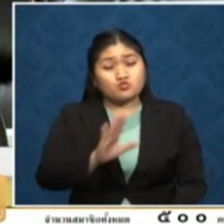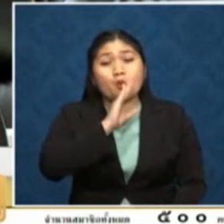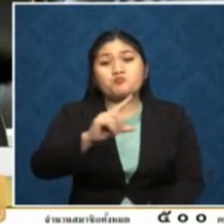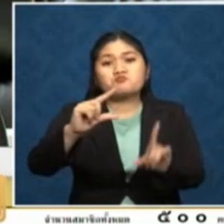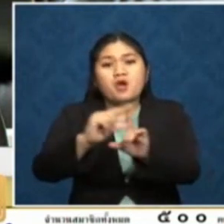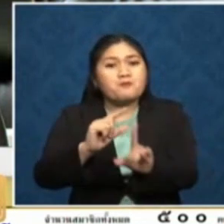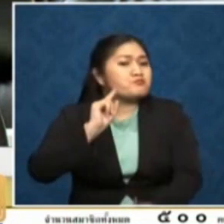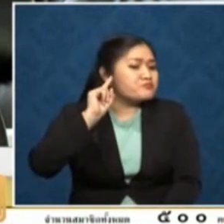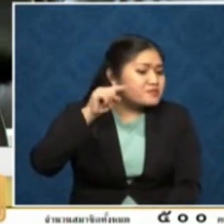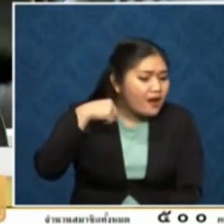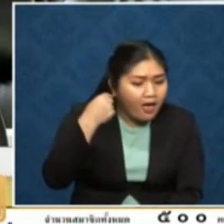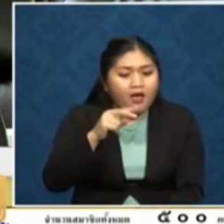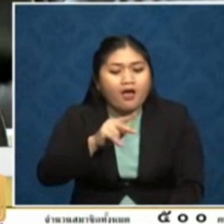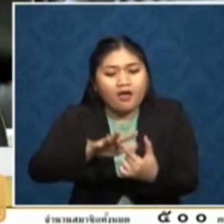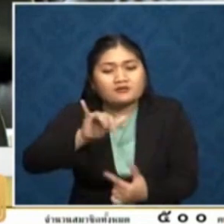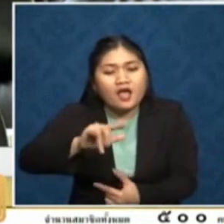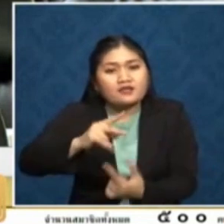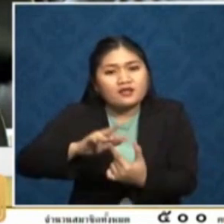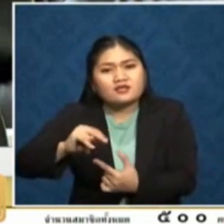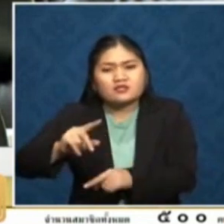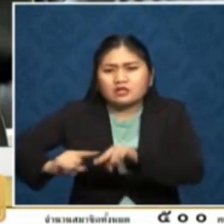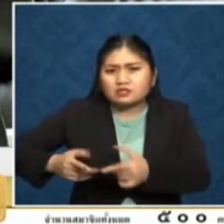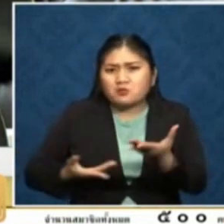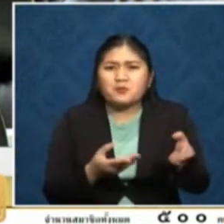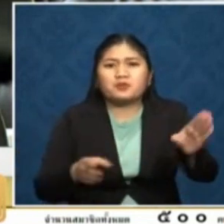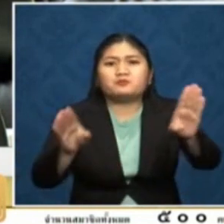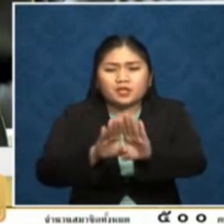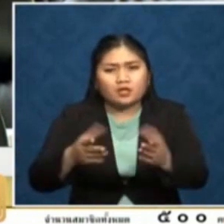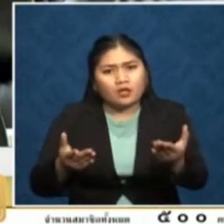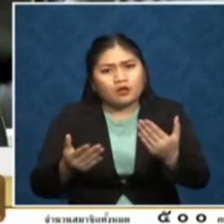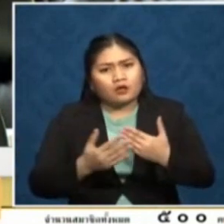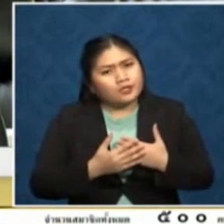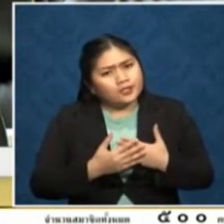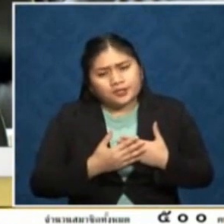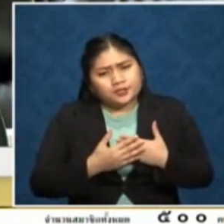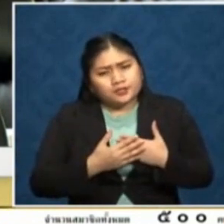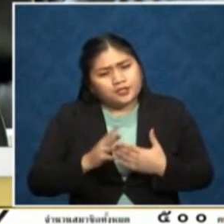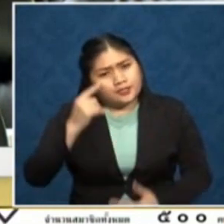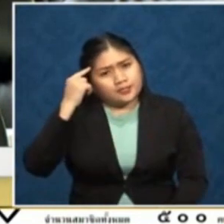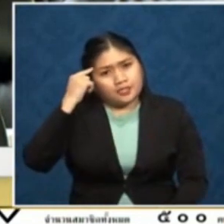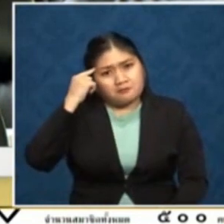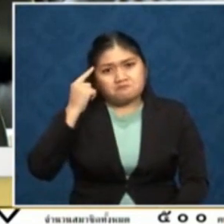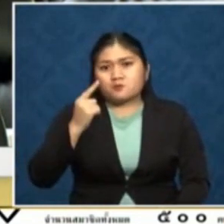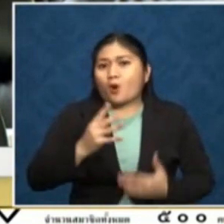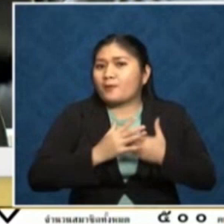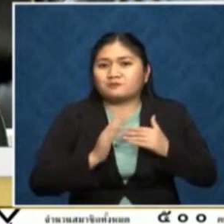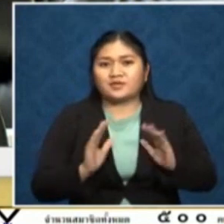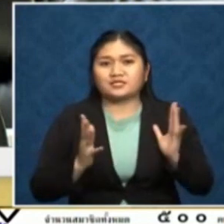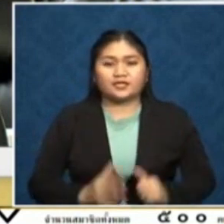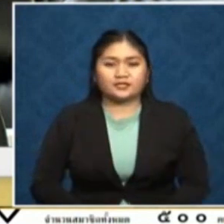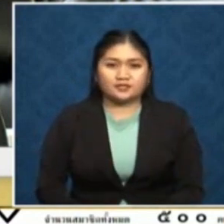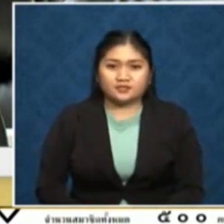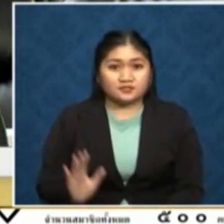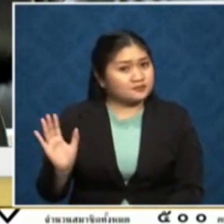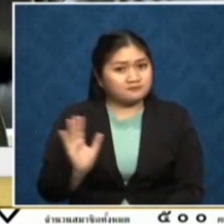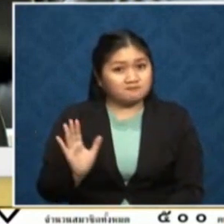งปิดกั้นความรักถ้าเรามัวแต่เอาคำว่านายนางนางสาวมาเป็นอุปสรรคเพื่อที่จะเอาไปเป็นปิดกั้นความรัก